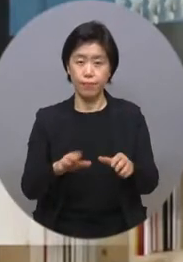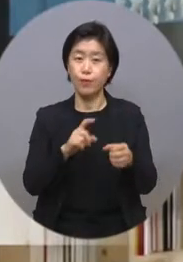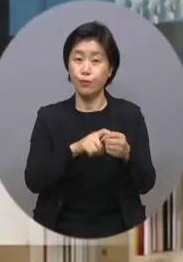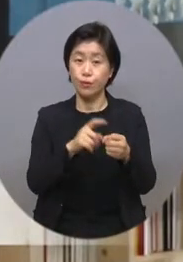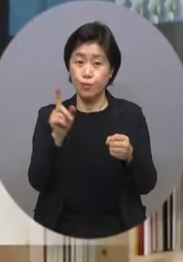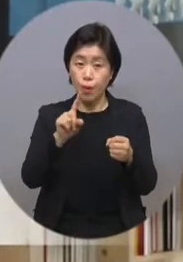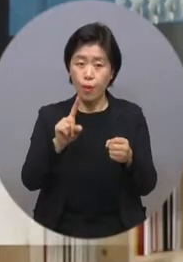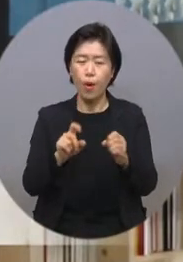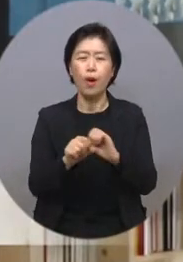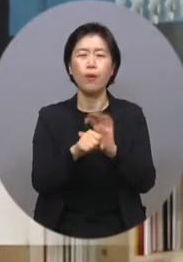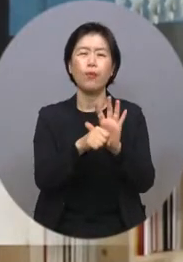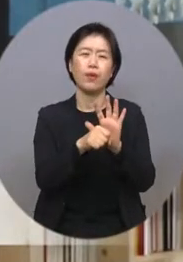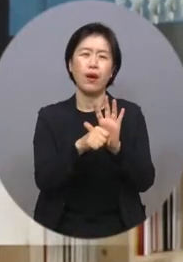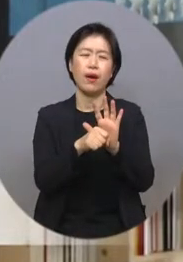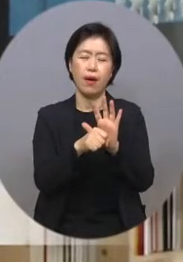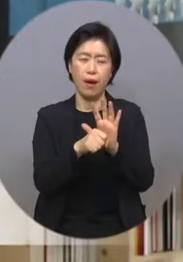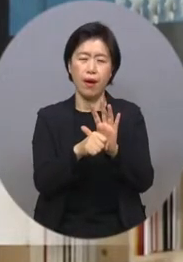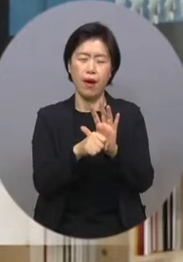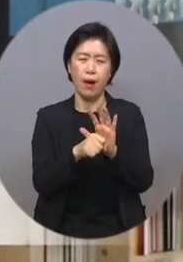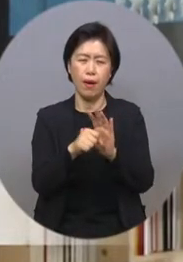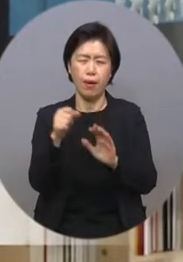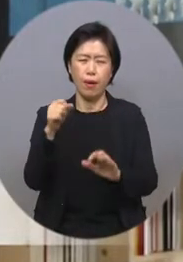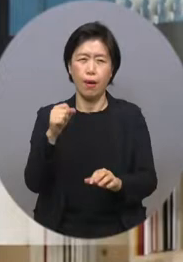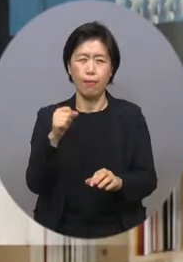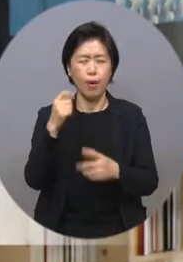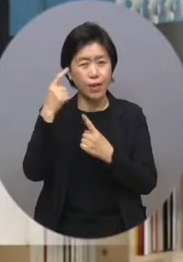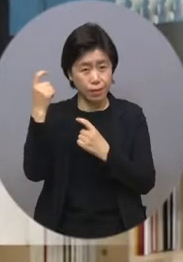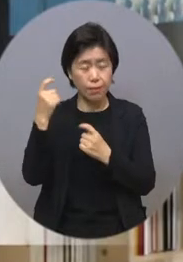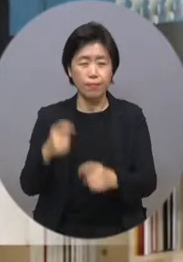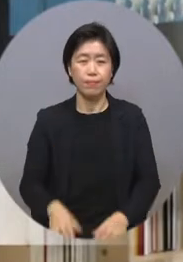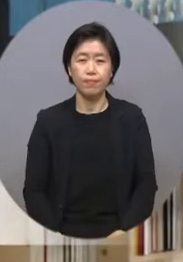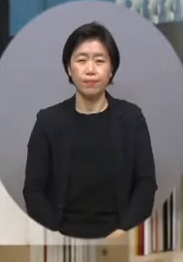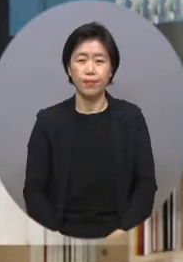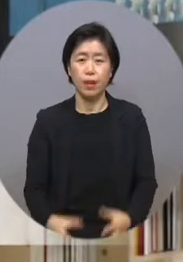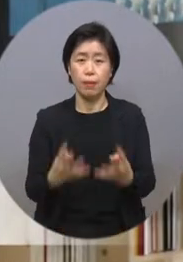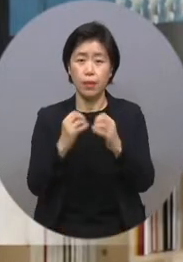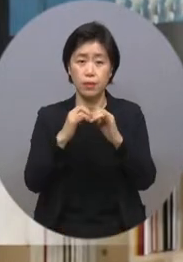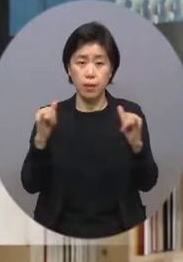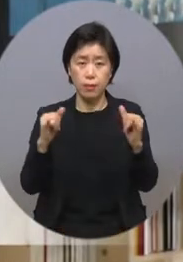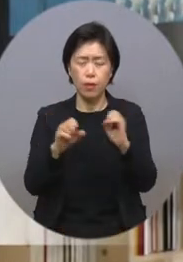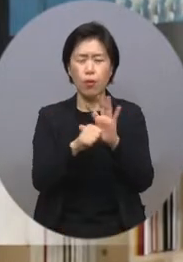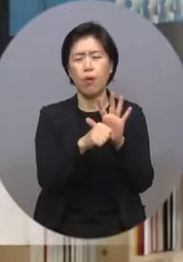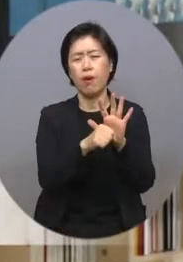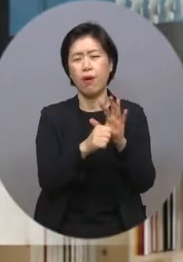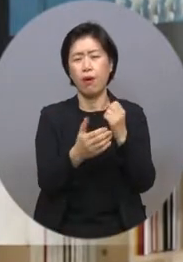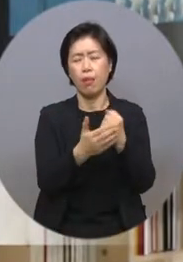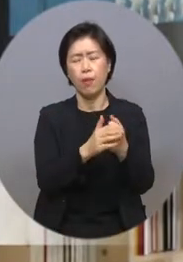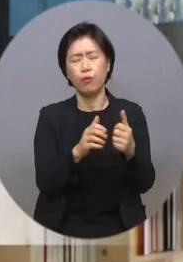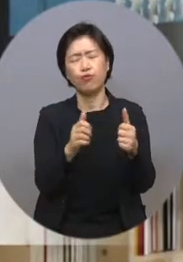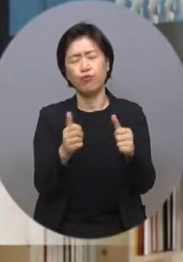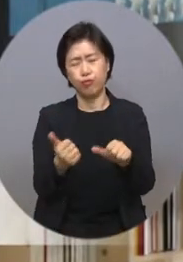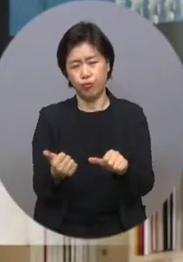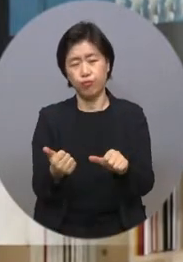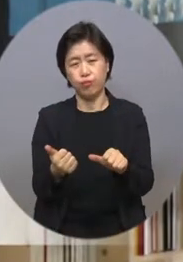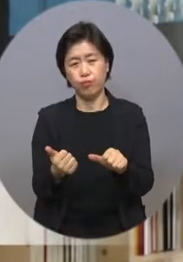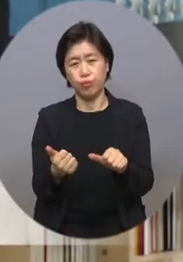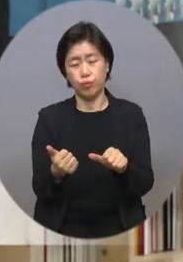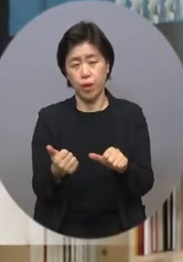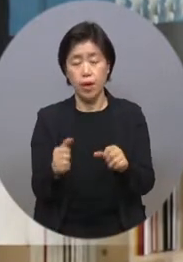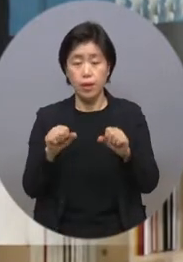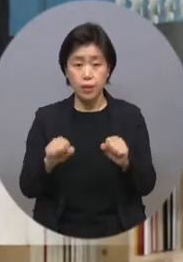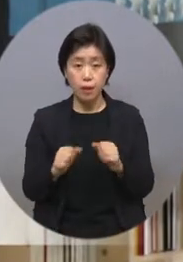전시입니다 어 많은 사람들이 코로나 펜 데미 그로 인해서 고인이 되고 남아있는 사람들은